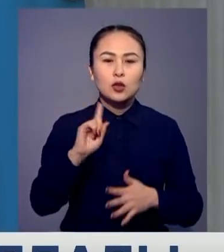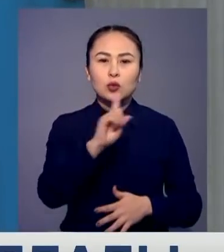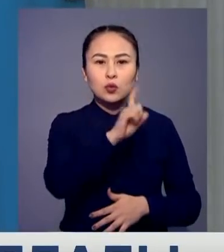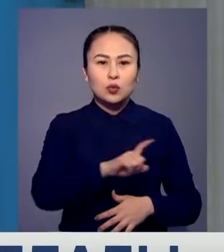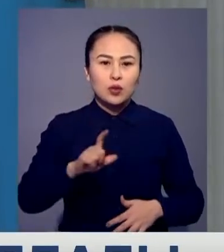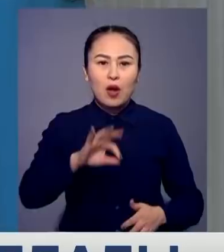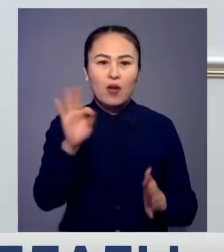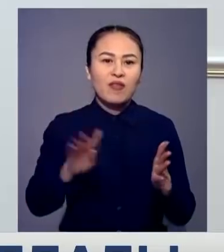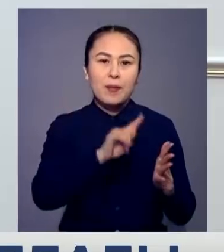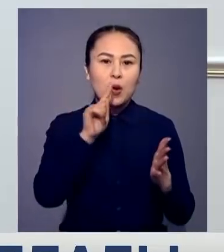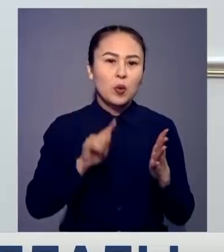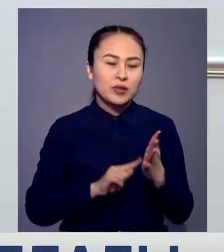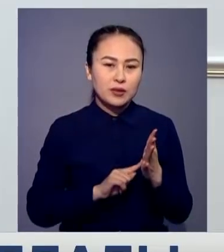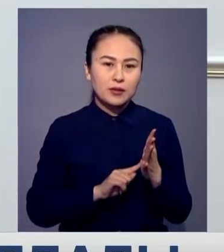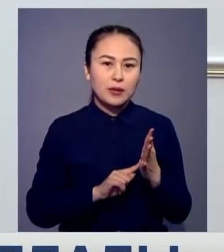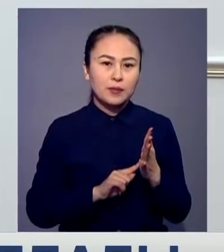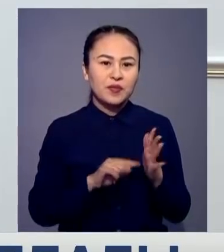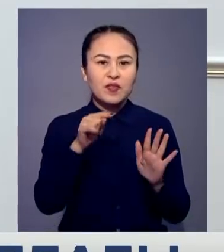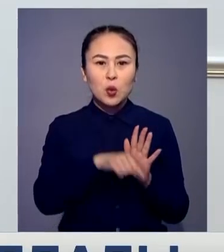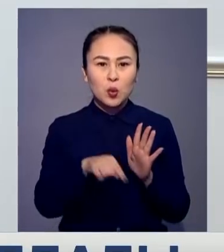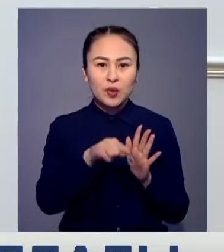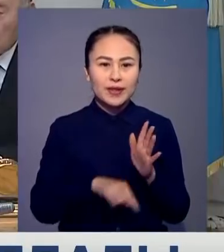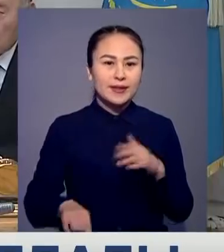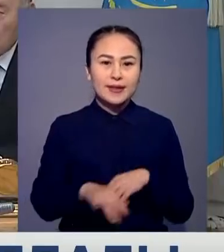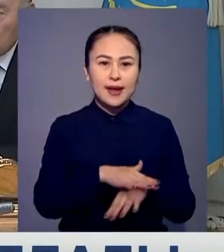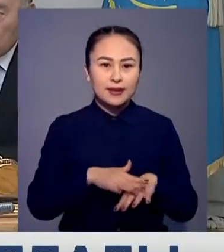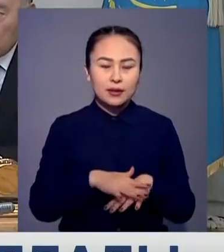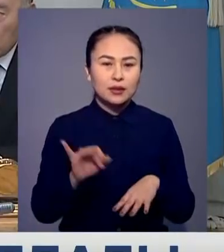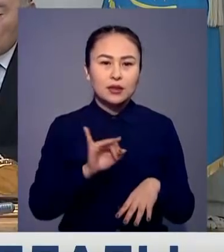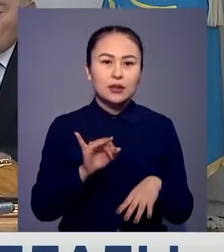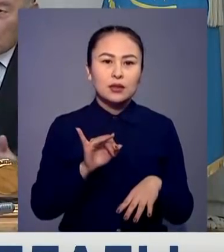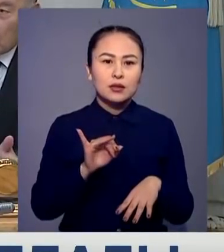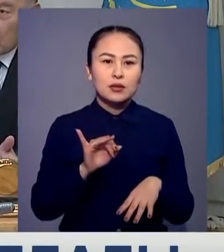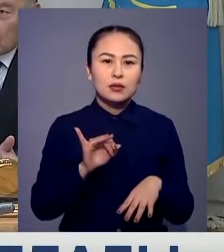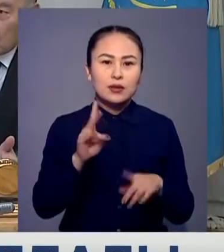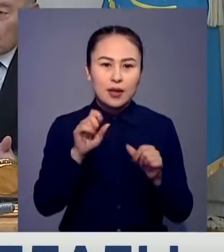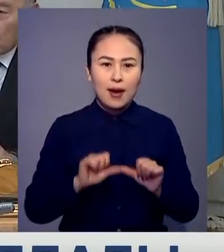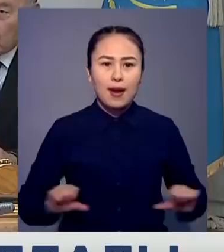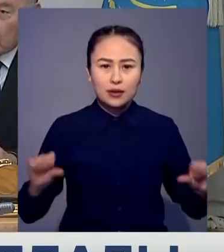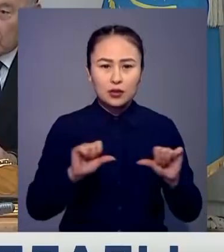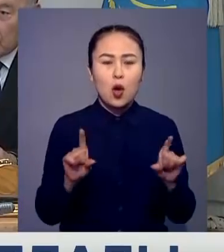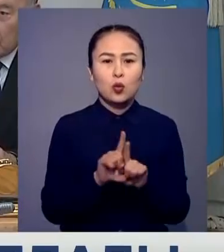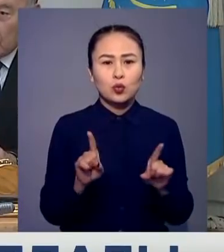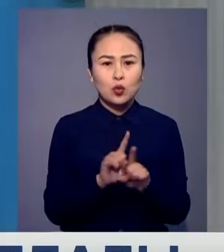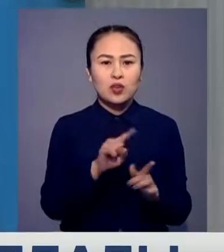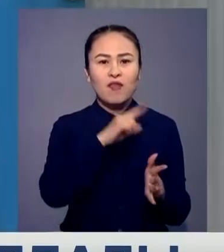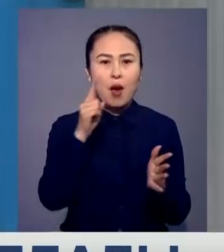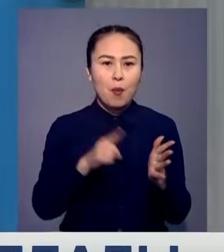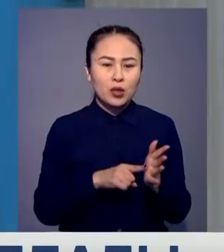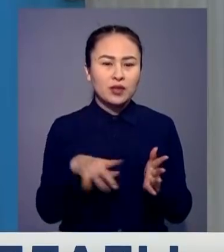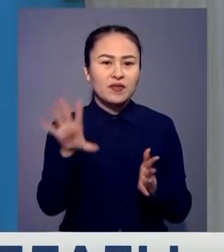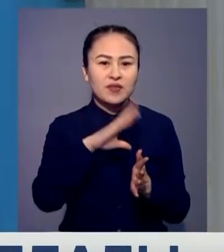рассмотрению вопросы безопасности внутри страны и вне страны. Сюда относятся все вопросы